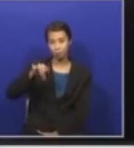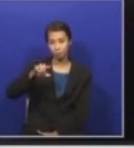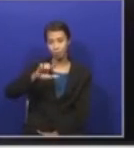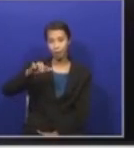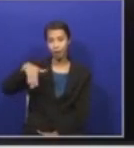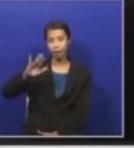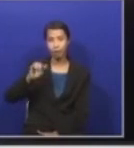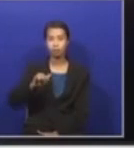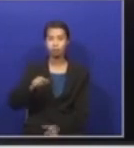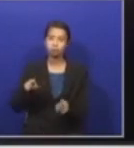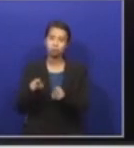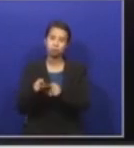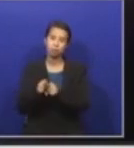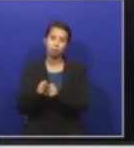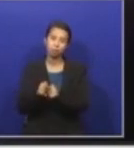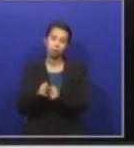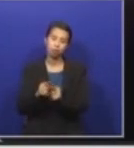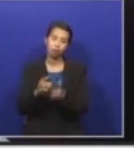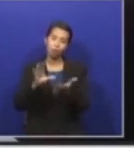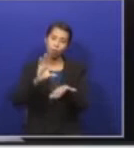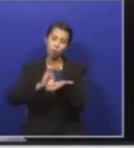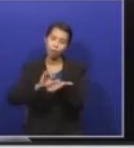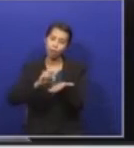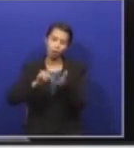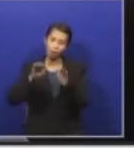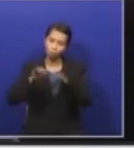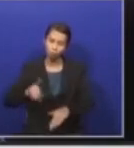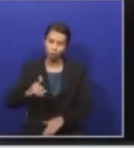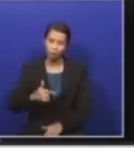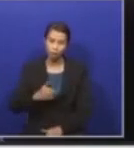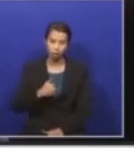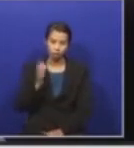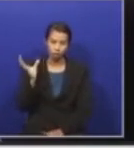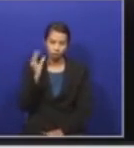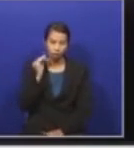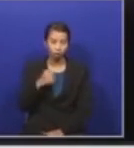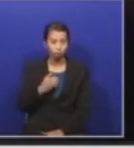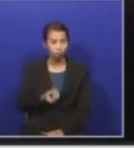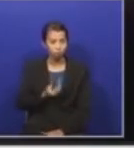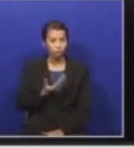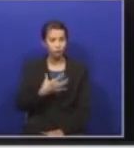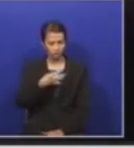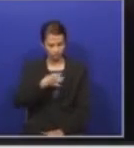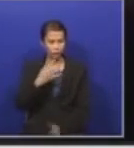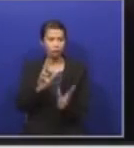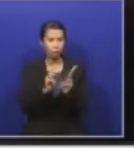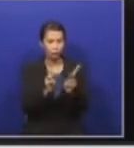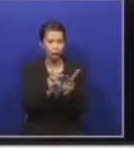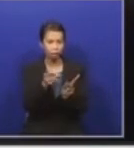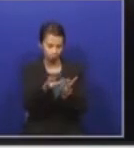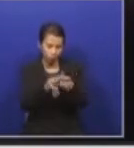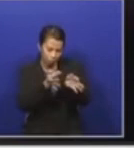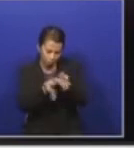นี้เนี่ยไม่สามารถปรับลดได้เลยนะครับผมฟังดูก็ตกใจนะครับผมอยากจะฟังคำชี้แจงจากทางกรรมธิการเสียงข้างม